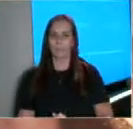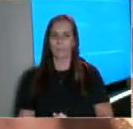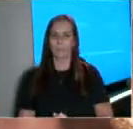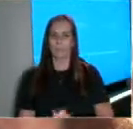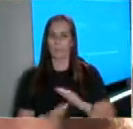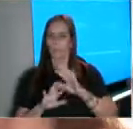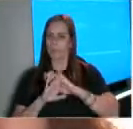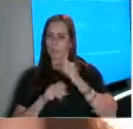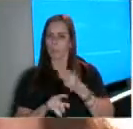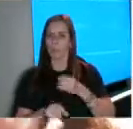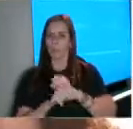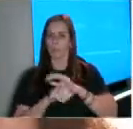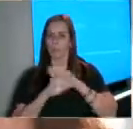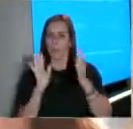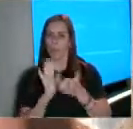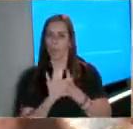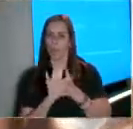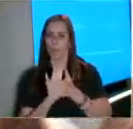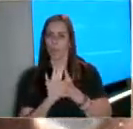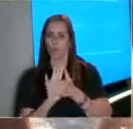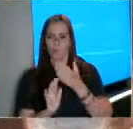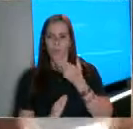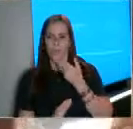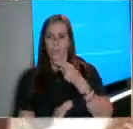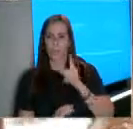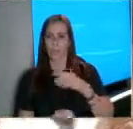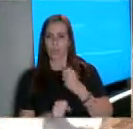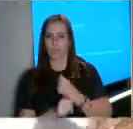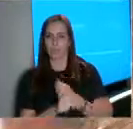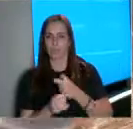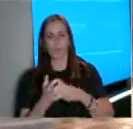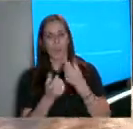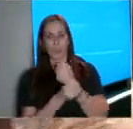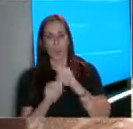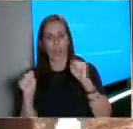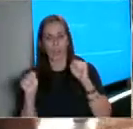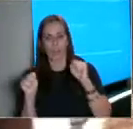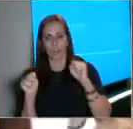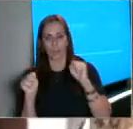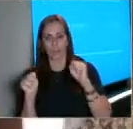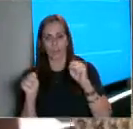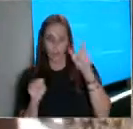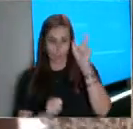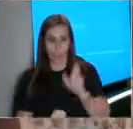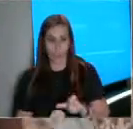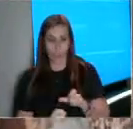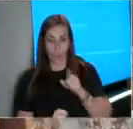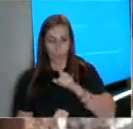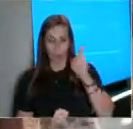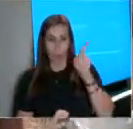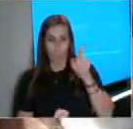את כל המאמצים שישראל צריכה לעשות כדי לשחרר שאזרח שנקלע